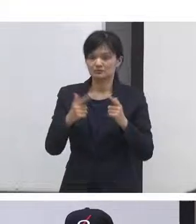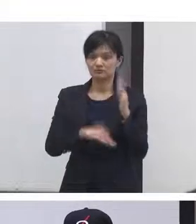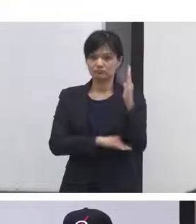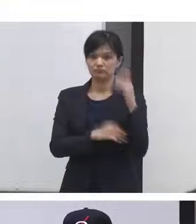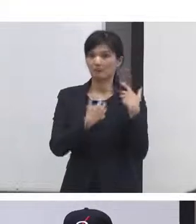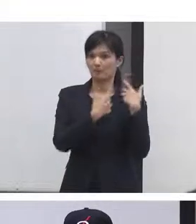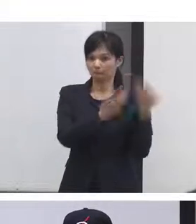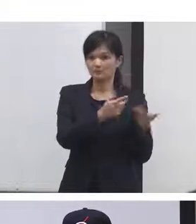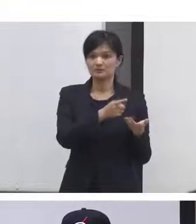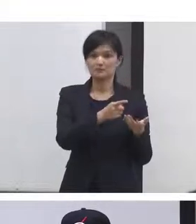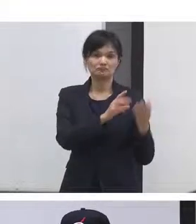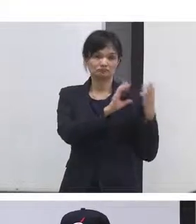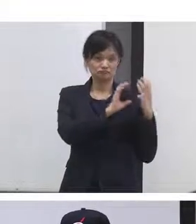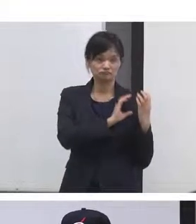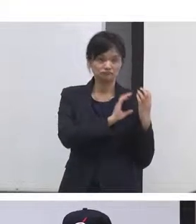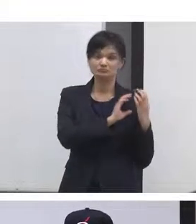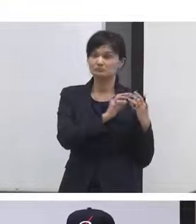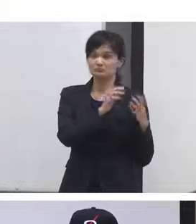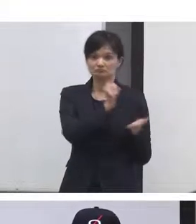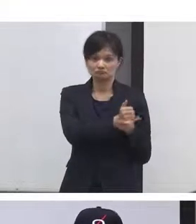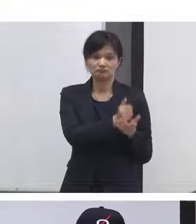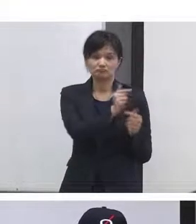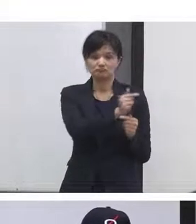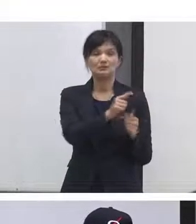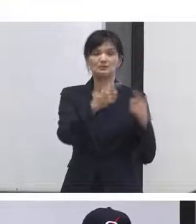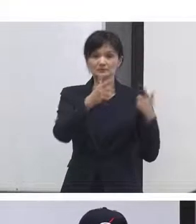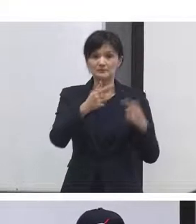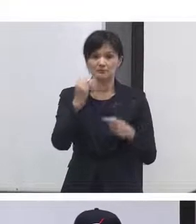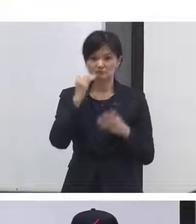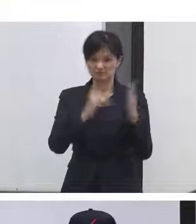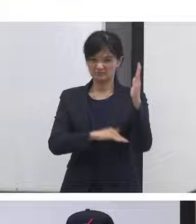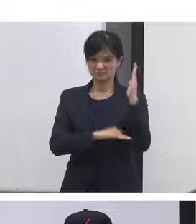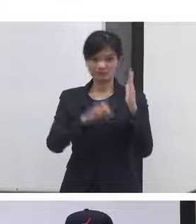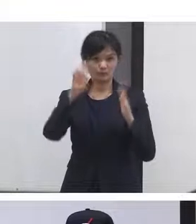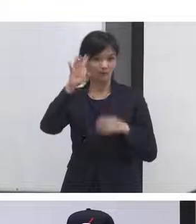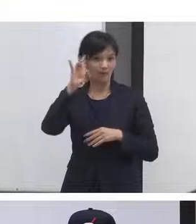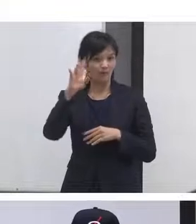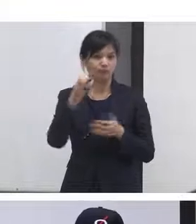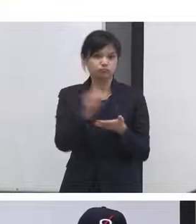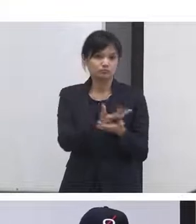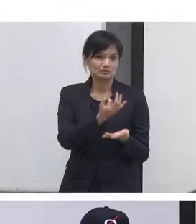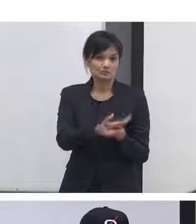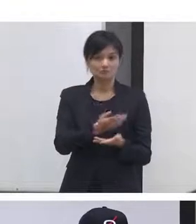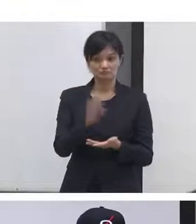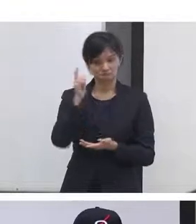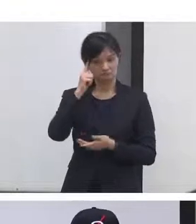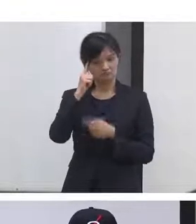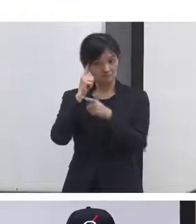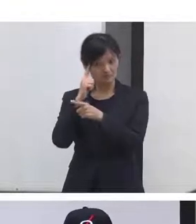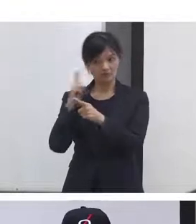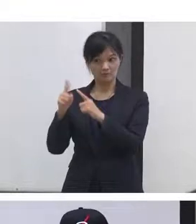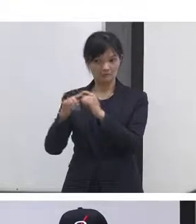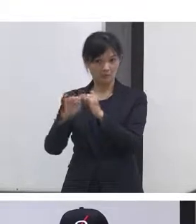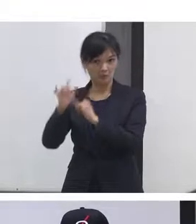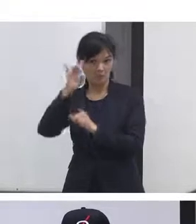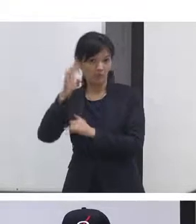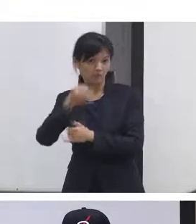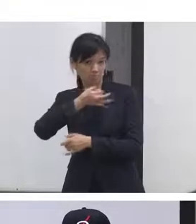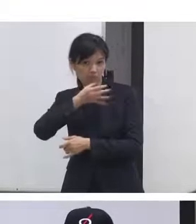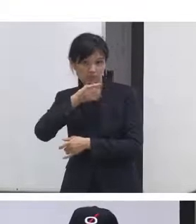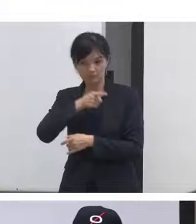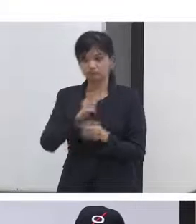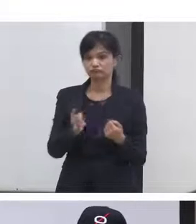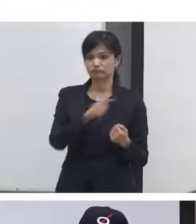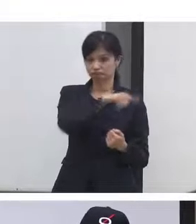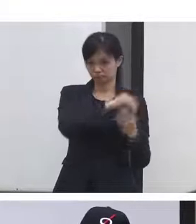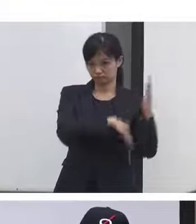刚提到说，如果政府不擅长去做类似创投的工作，为什么你不去支援民间创投去做这些事情就好？